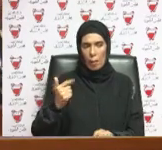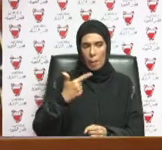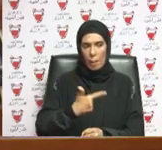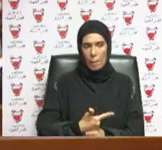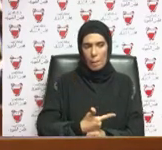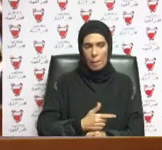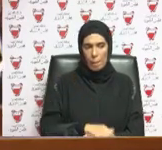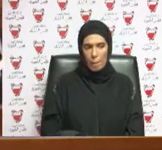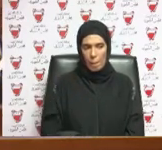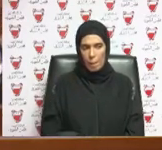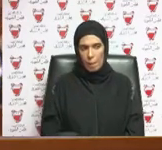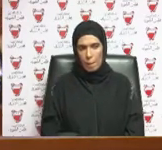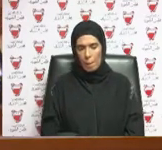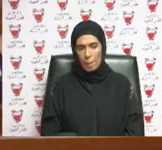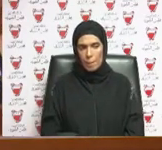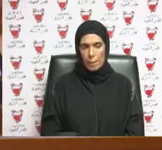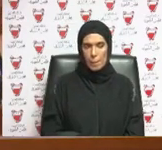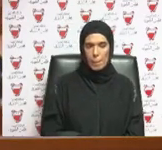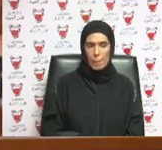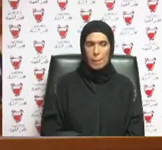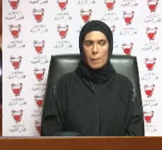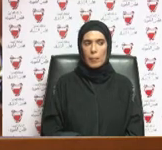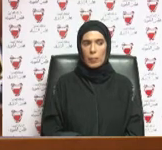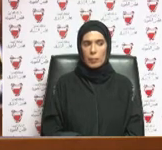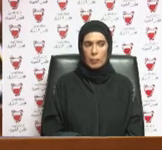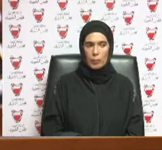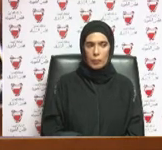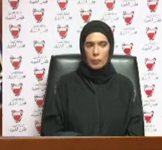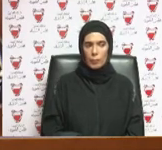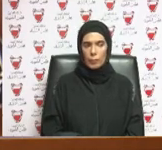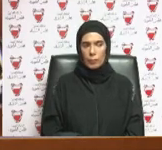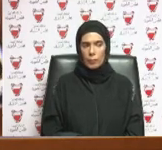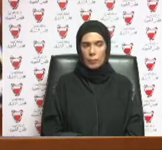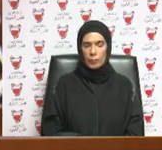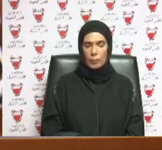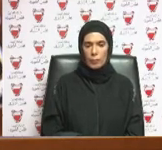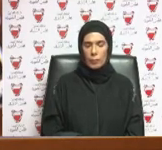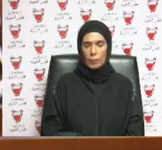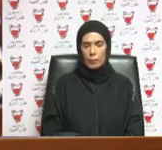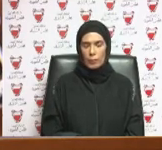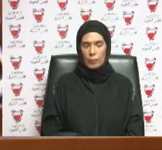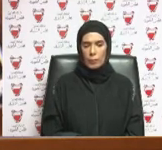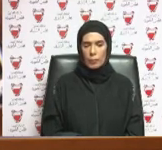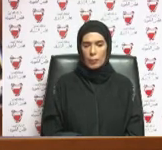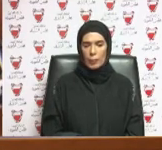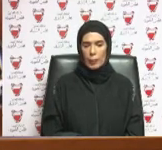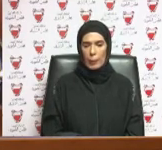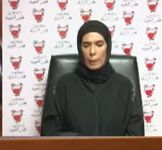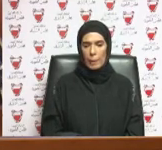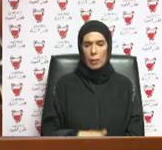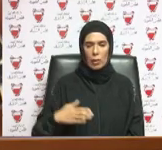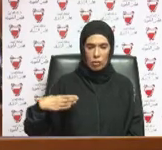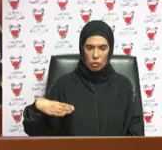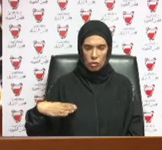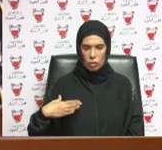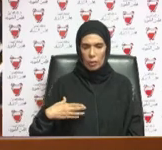العهد نائب القائد الأعلى رئيس الوزراء حفظه الله ورعاه، وإلى صاحب السمو الشيخ علي